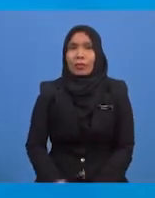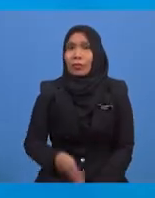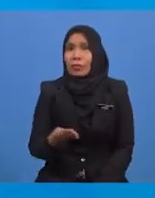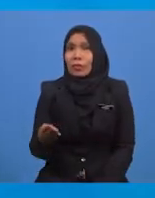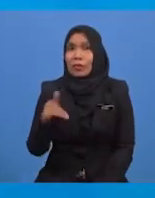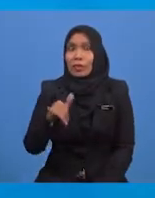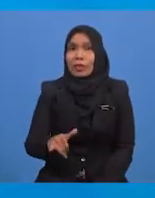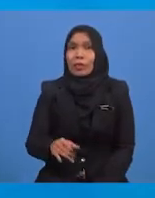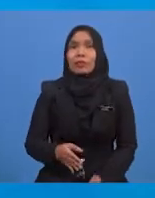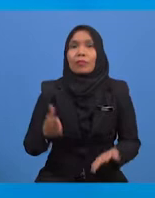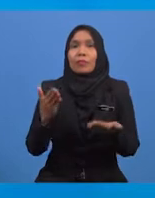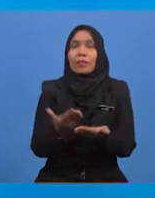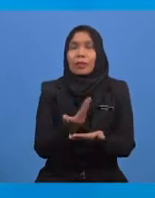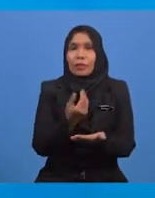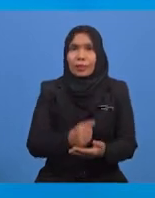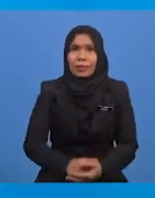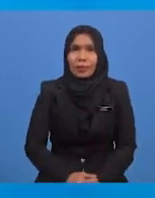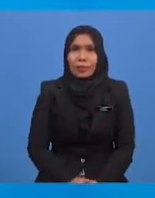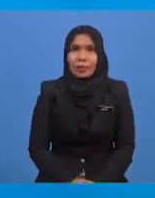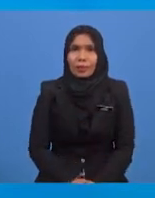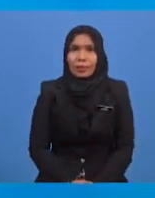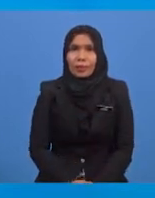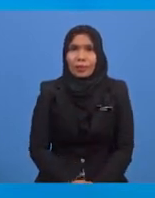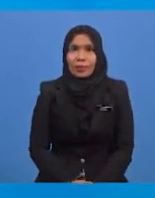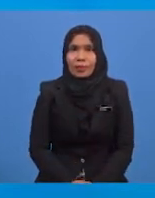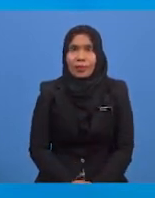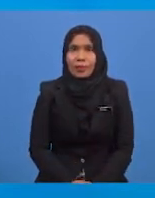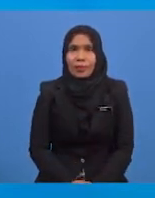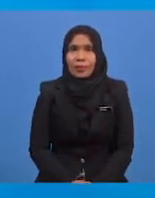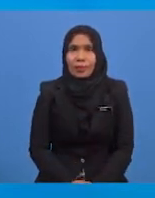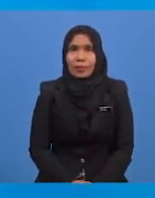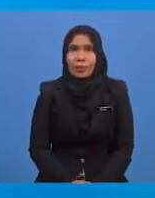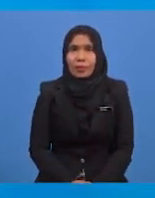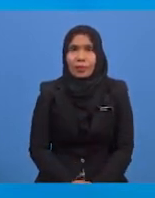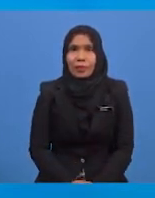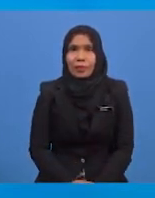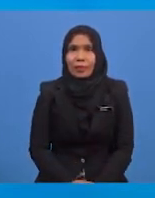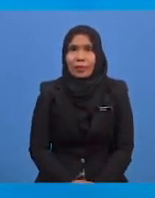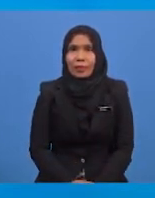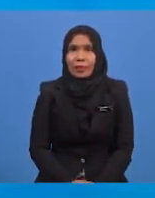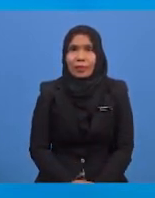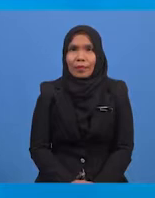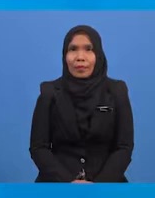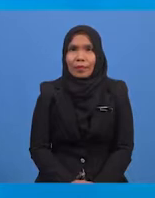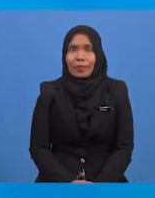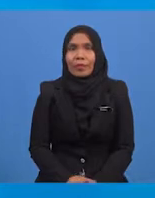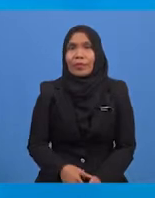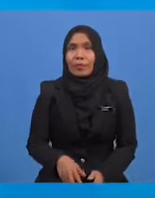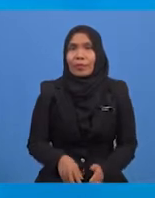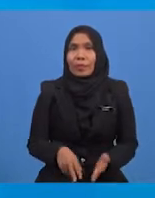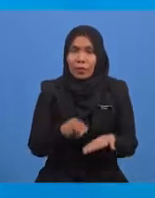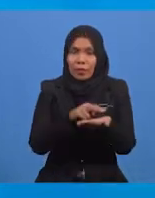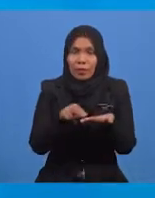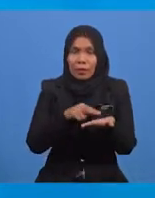lain, organisasi ingin mengeluarkan produk baru yang lebih fleksibel atau lebih menarik. Maka penyelidikan